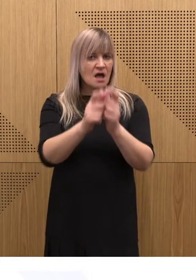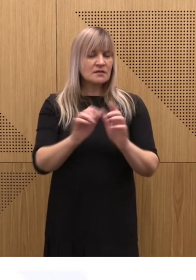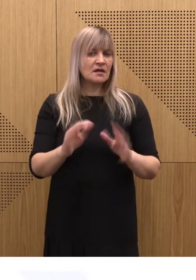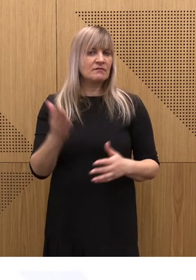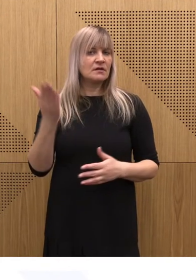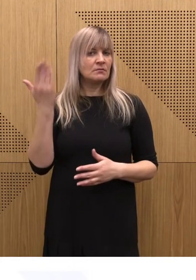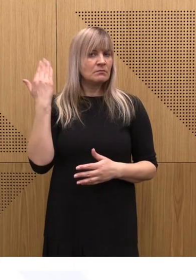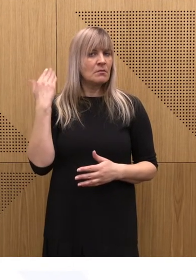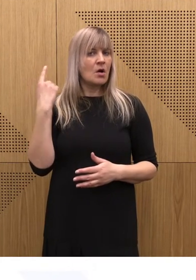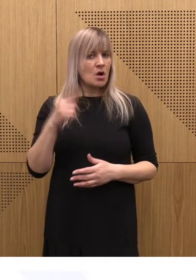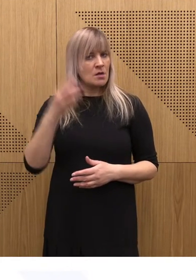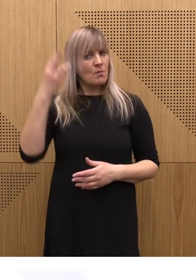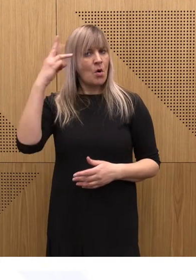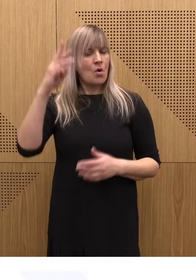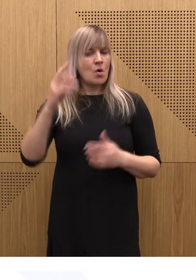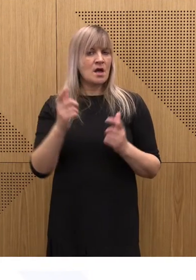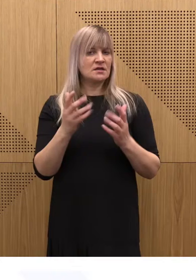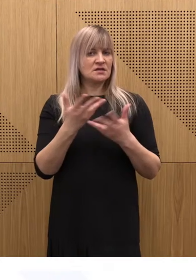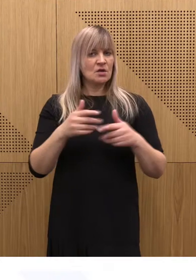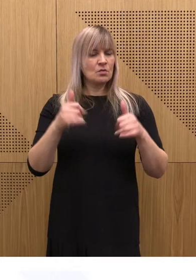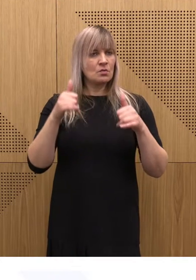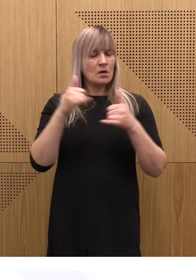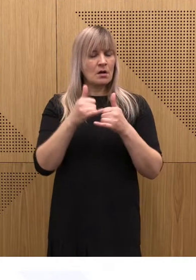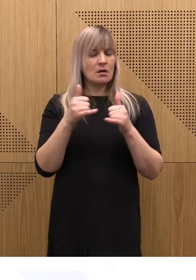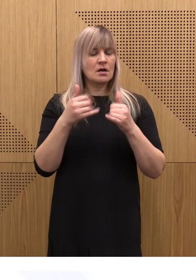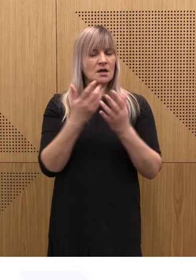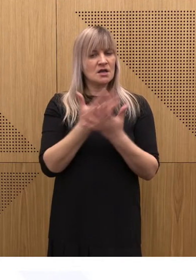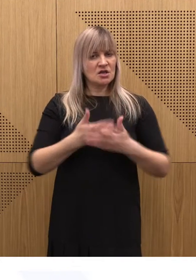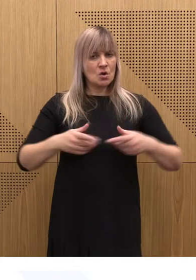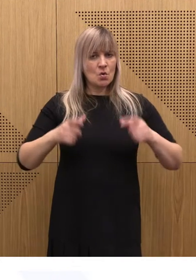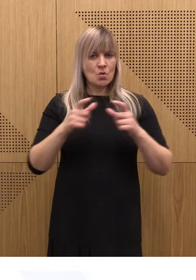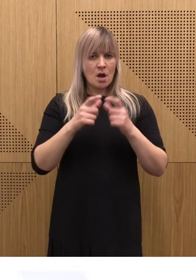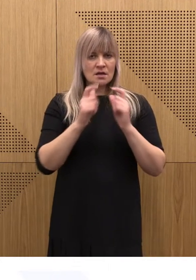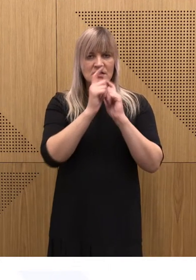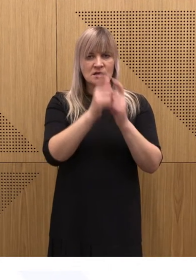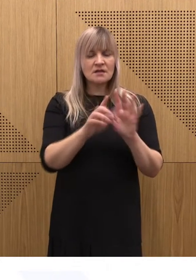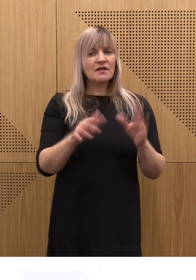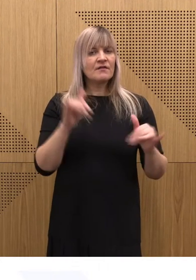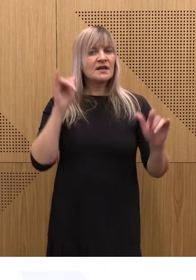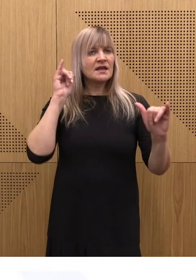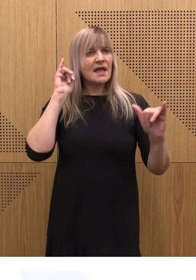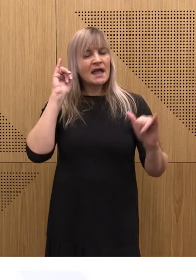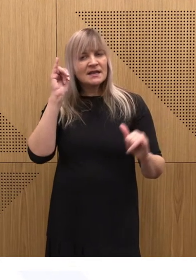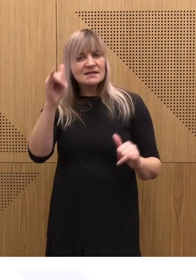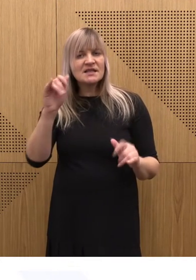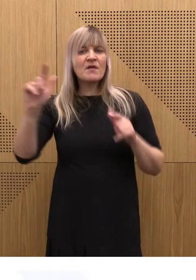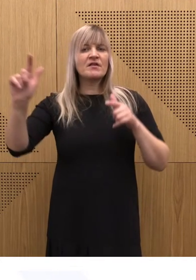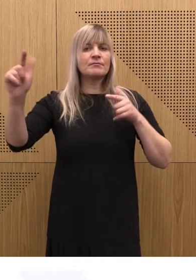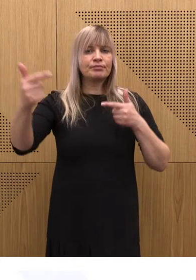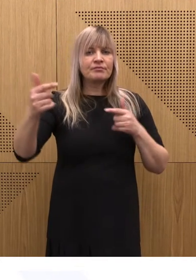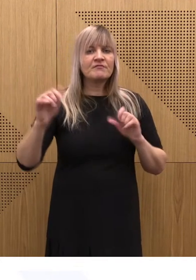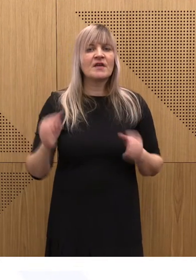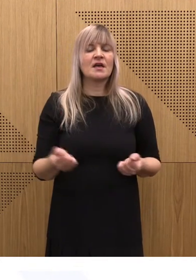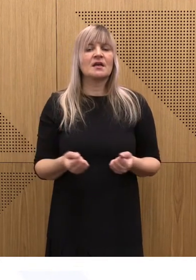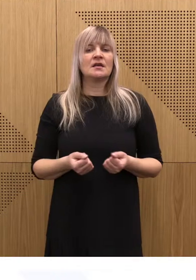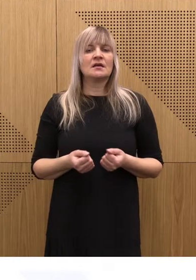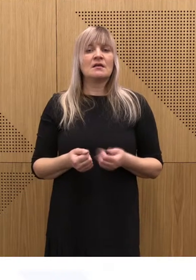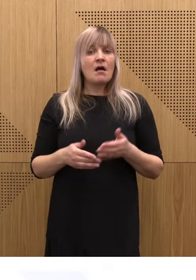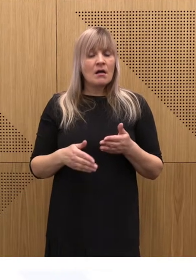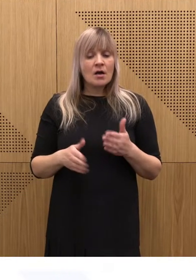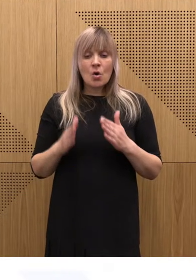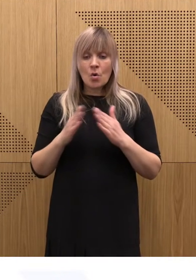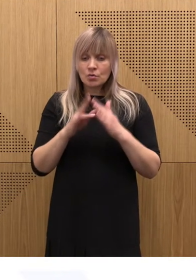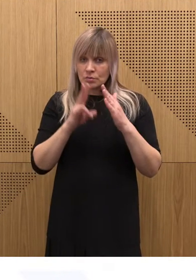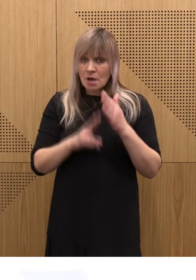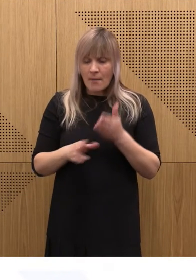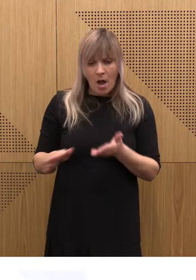mõni aeg tagasi moes. Helistame, teeme nüüd moodsaid videokõnesid, aitame neid, kes peavad kodus